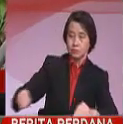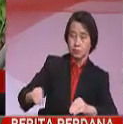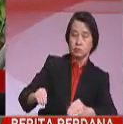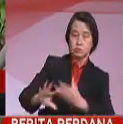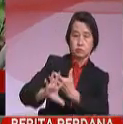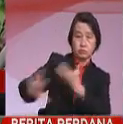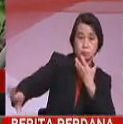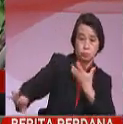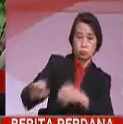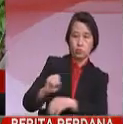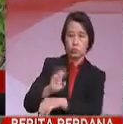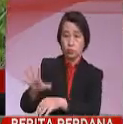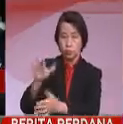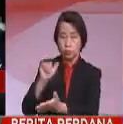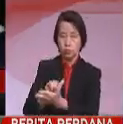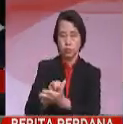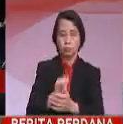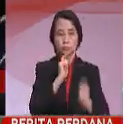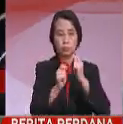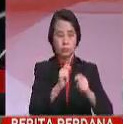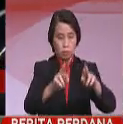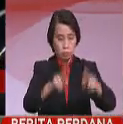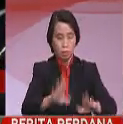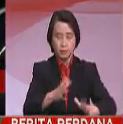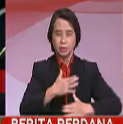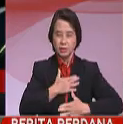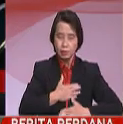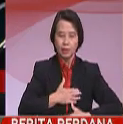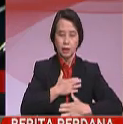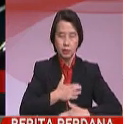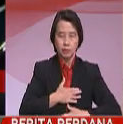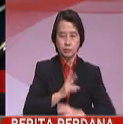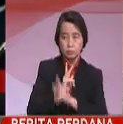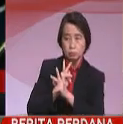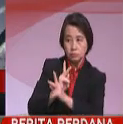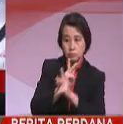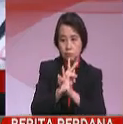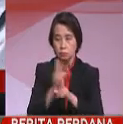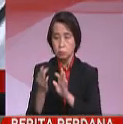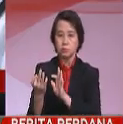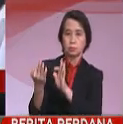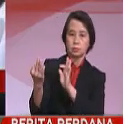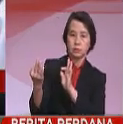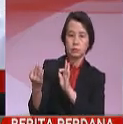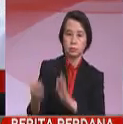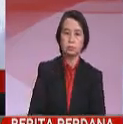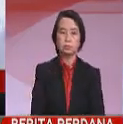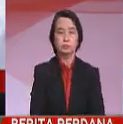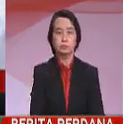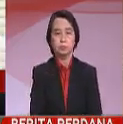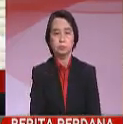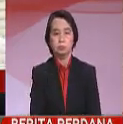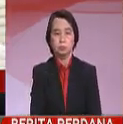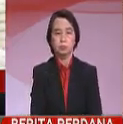wabak itu. Titah baginda, rakyat perlu tabah dan sentiasa berhati-hati menghadapinya.